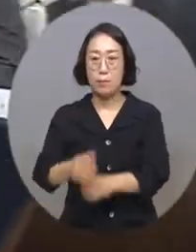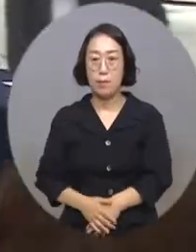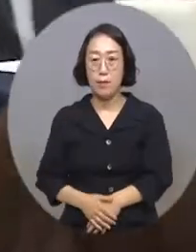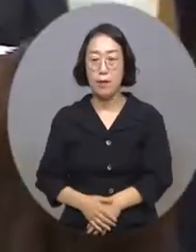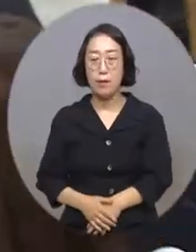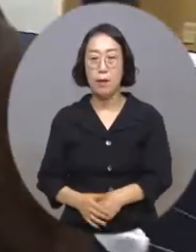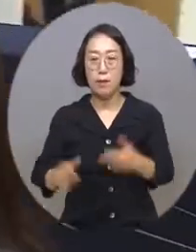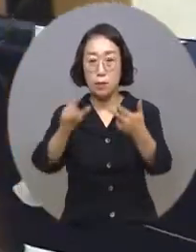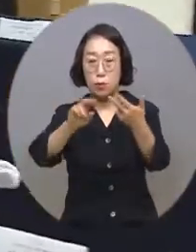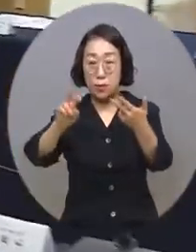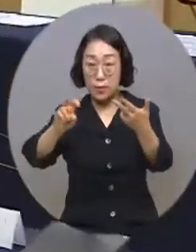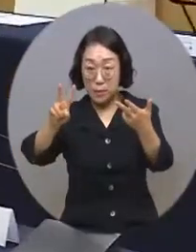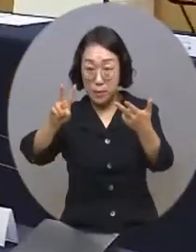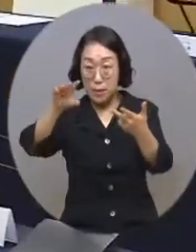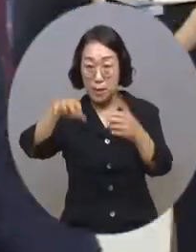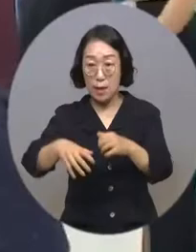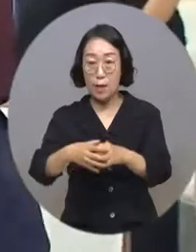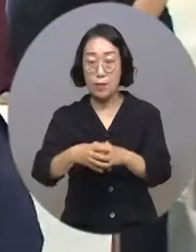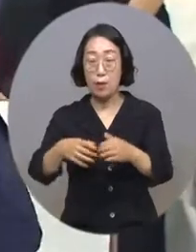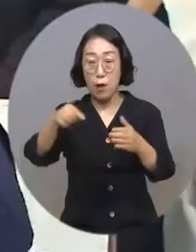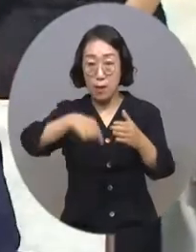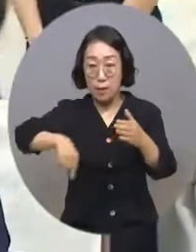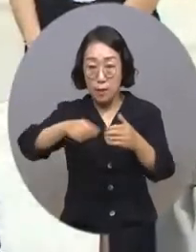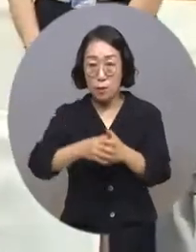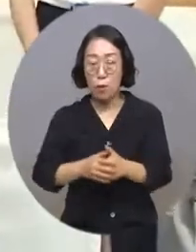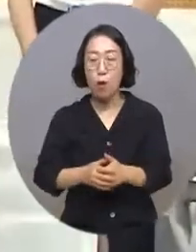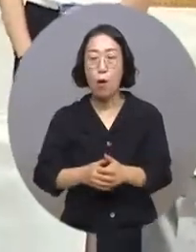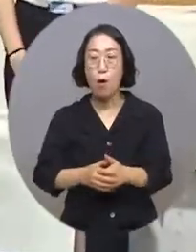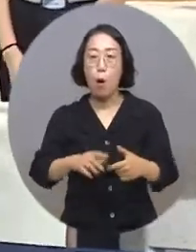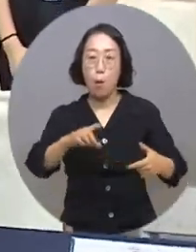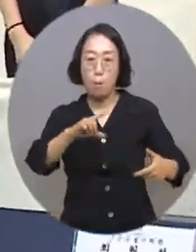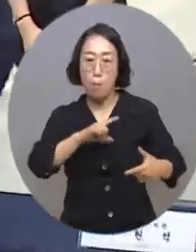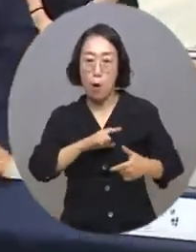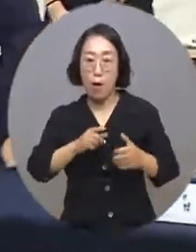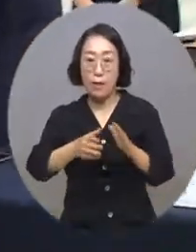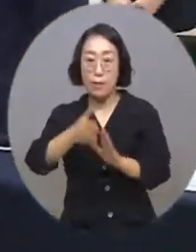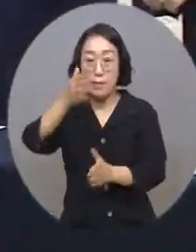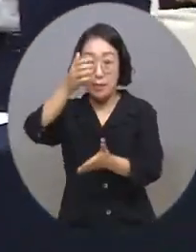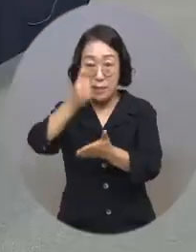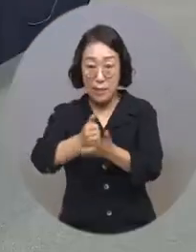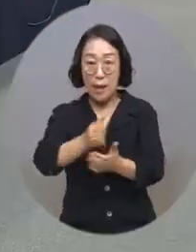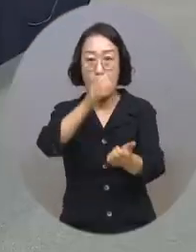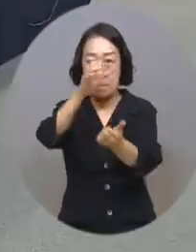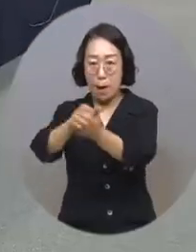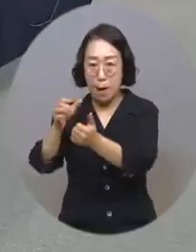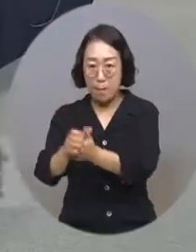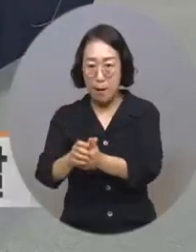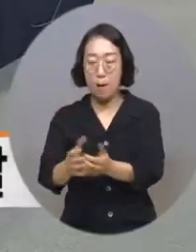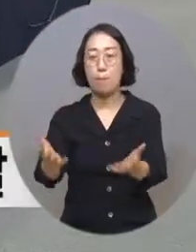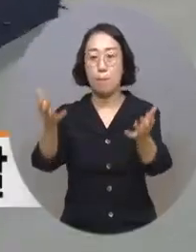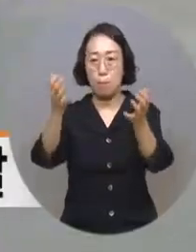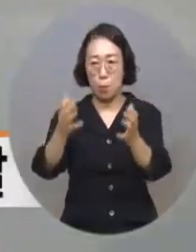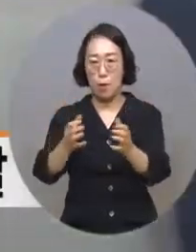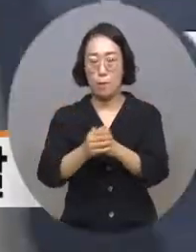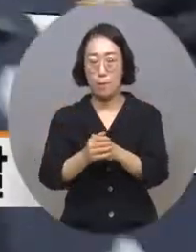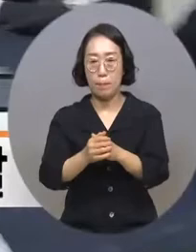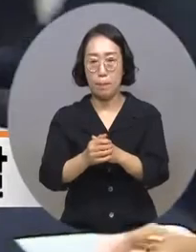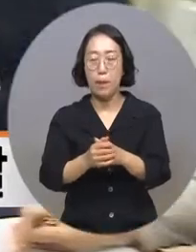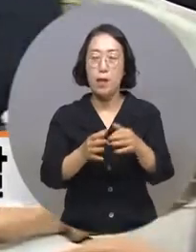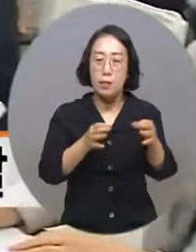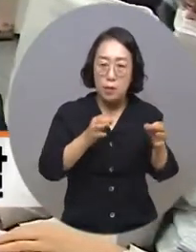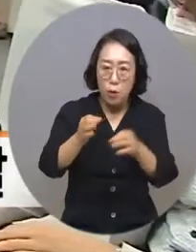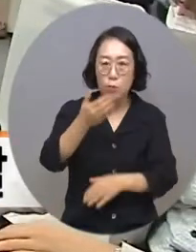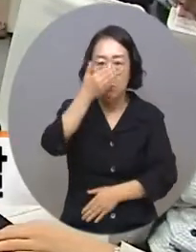22일 서울시청 본관 에서 제 5기 서울시 명예 시장 위촉식 을 개최했습니다 청년과 장애인 소상공인